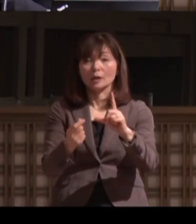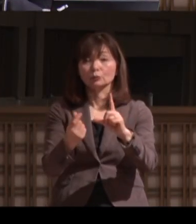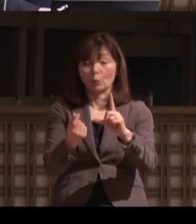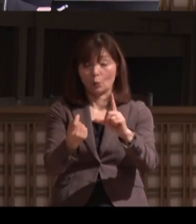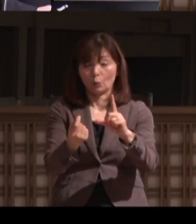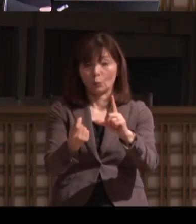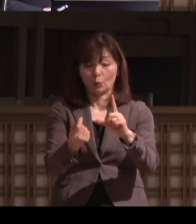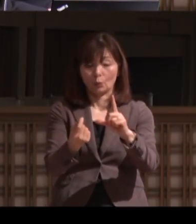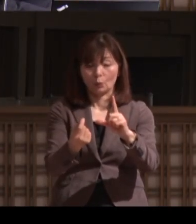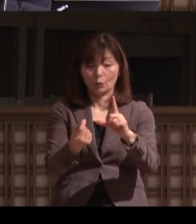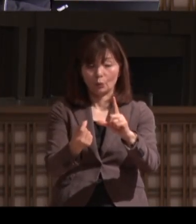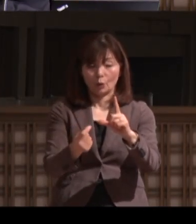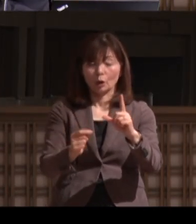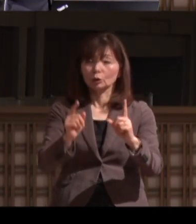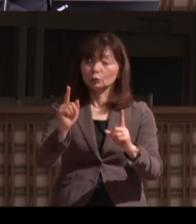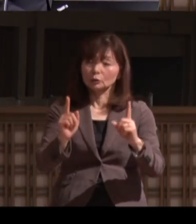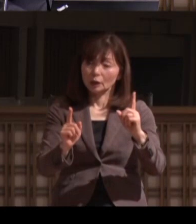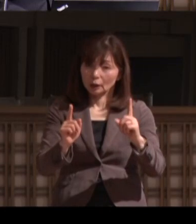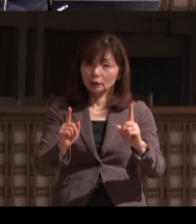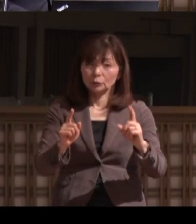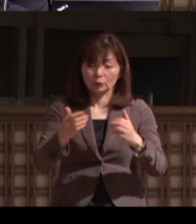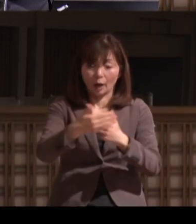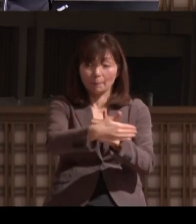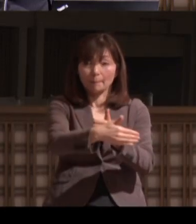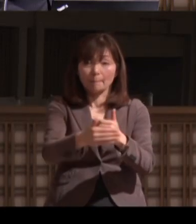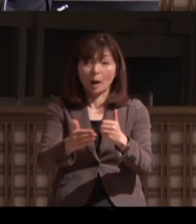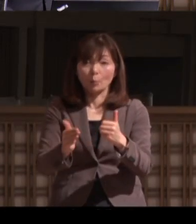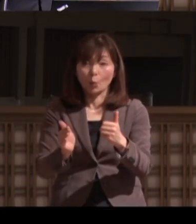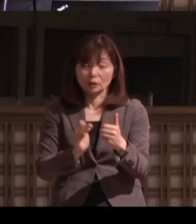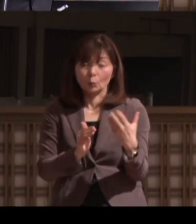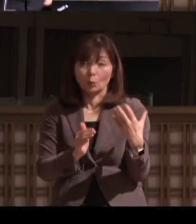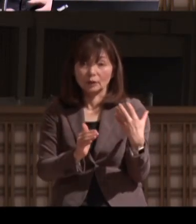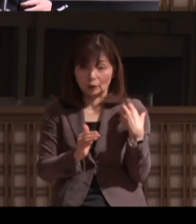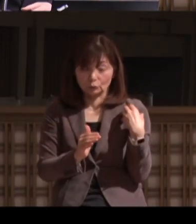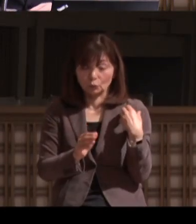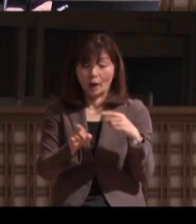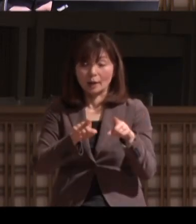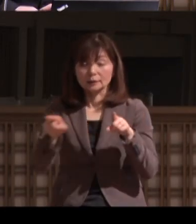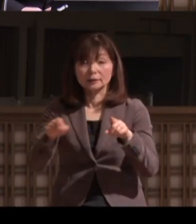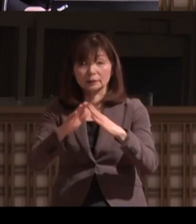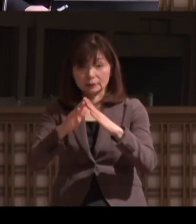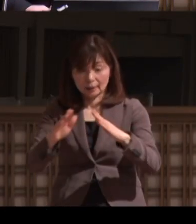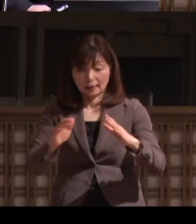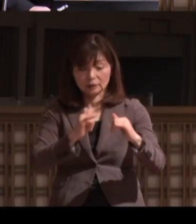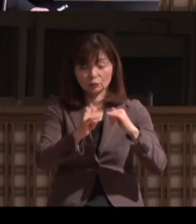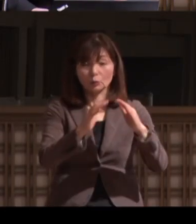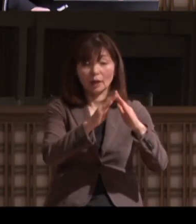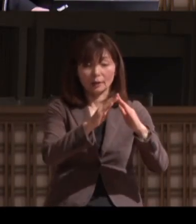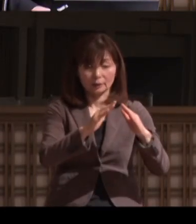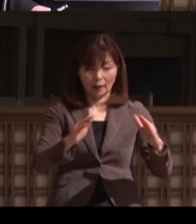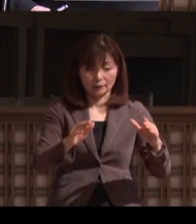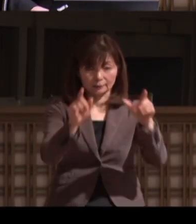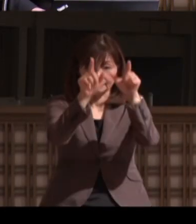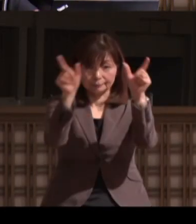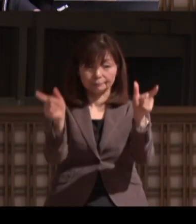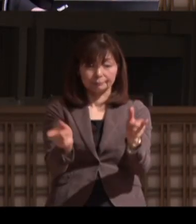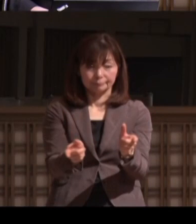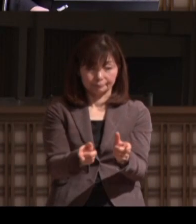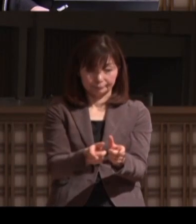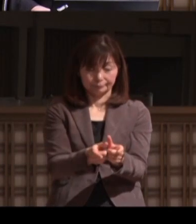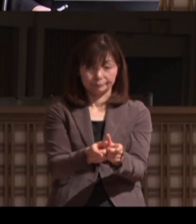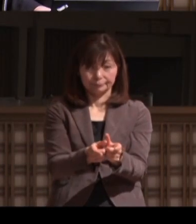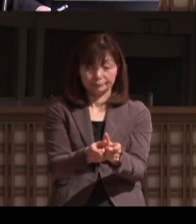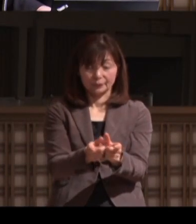どちらかというと守りの役割を担うのが自治会や町内会ですそして攻めのま